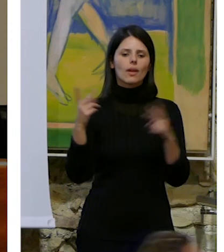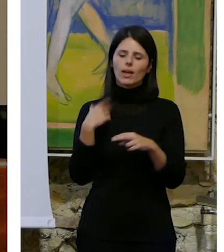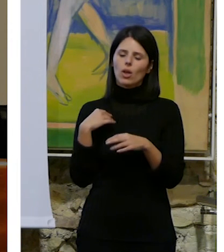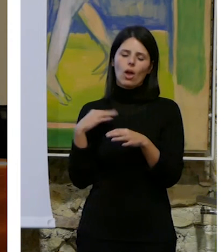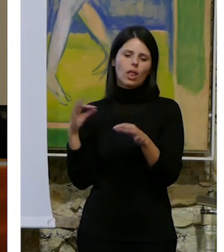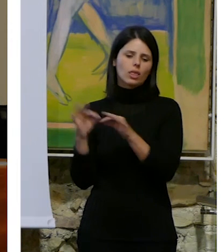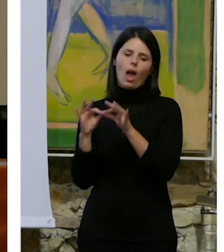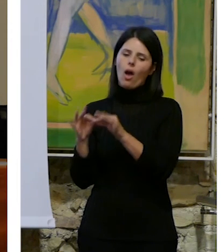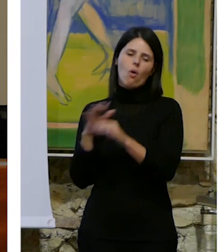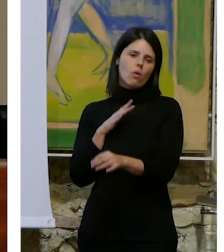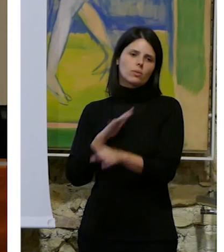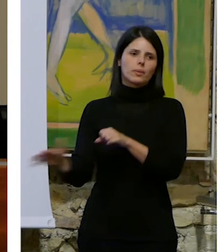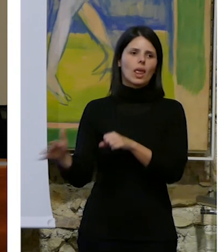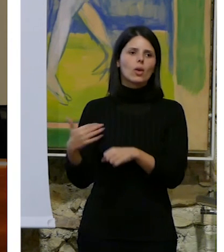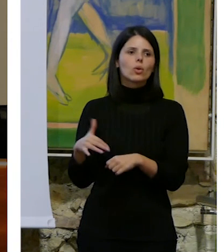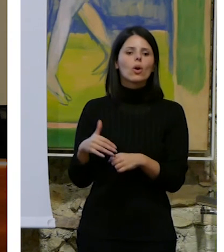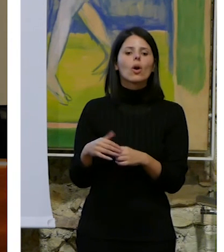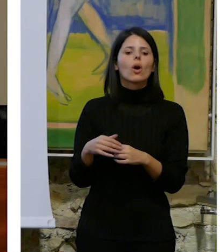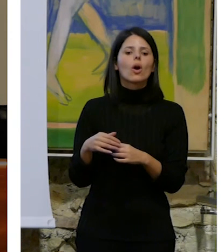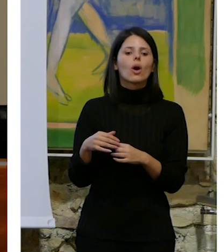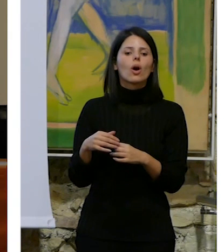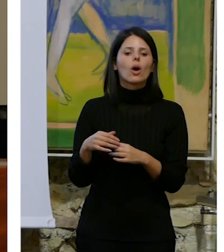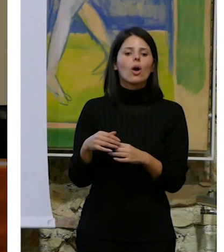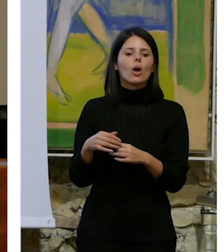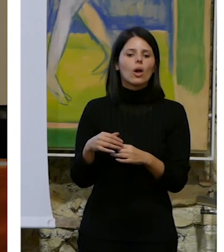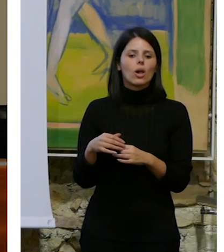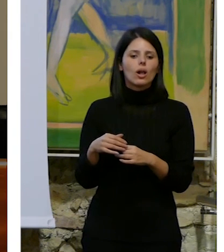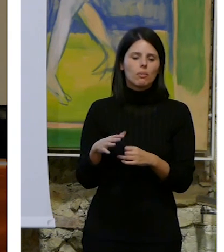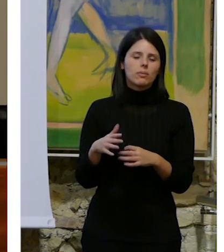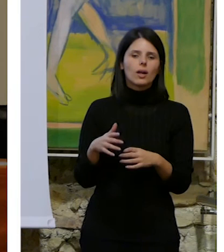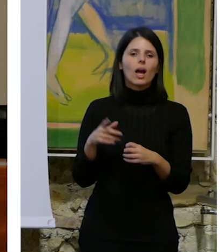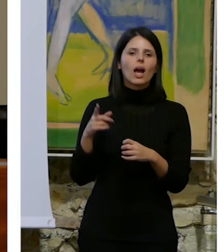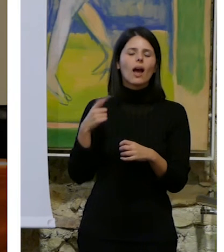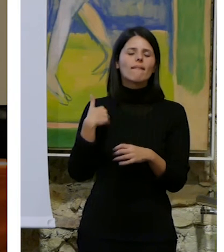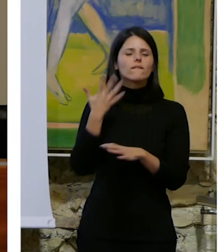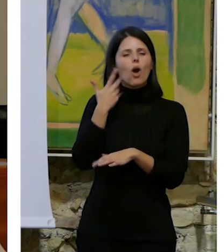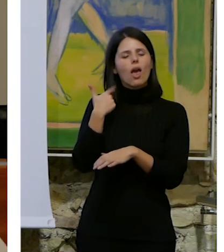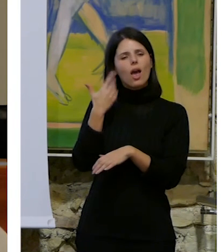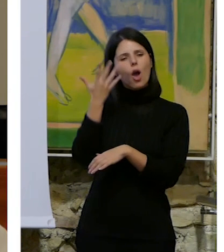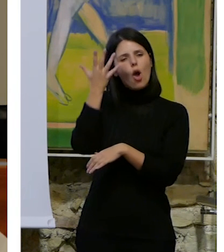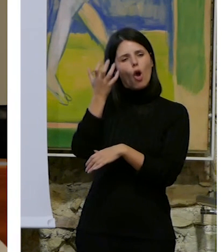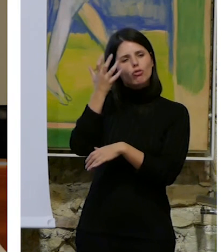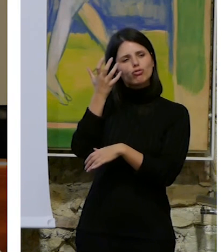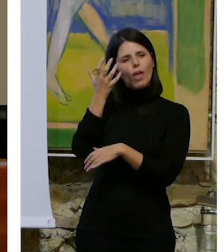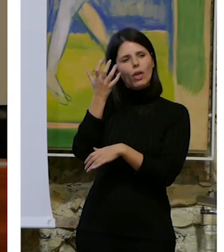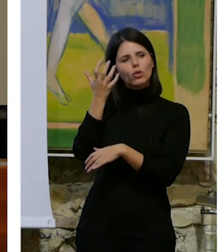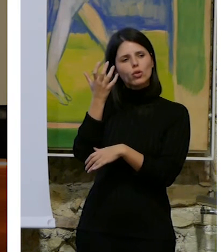d'accordissimo. Soprattutto vorrei riprendere un concetto che così io